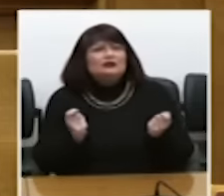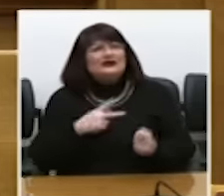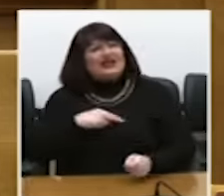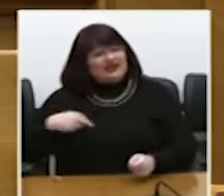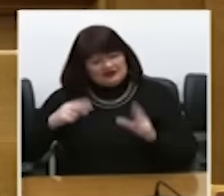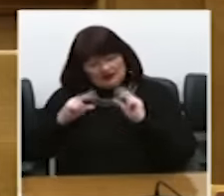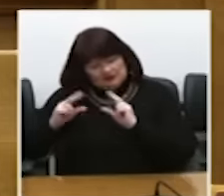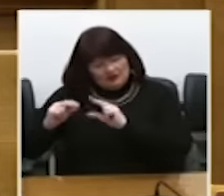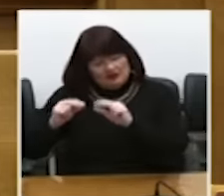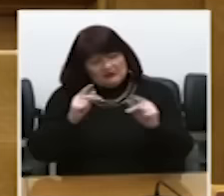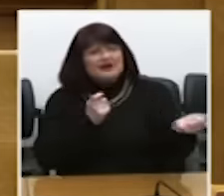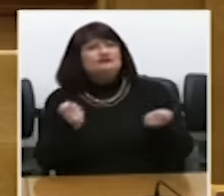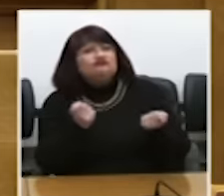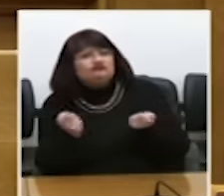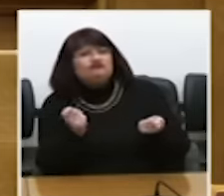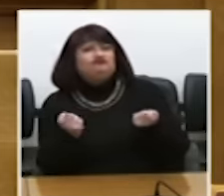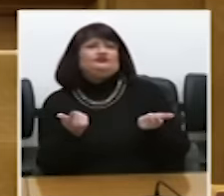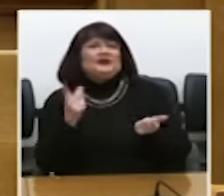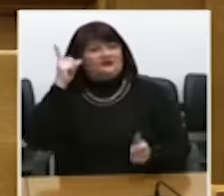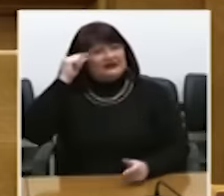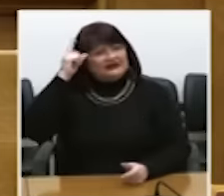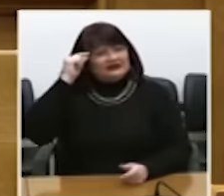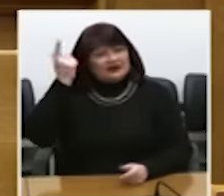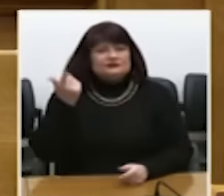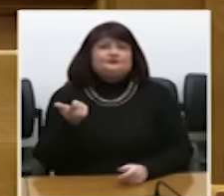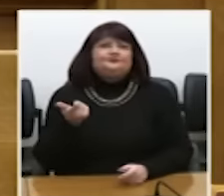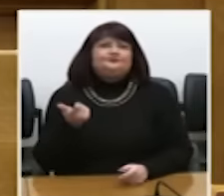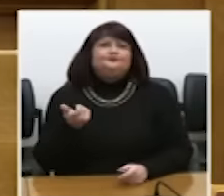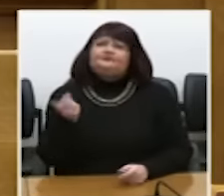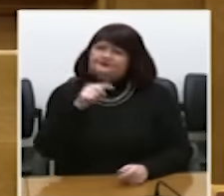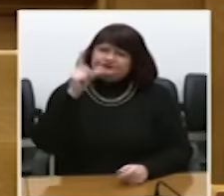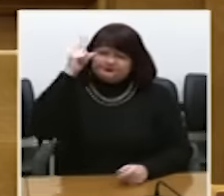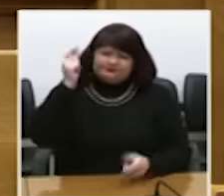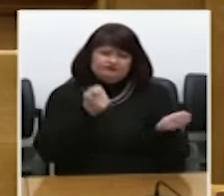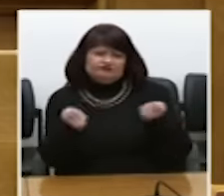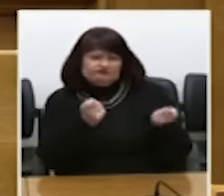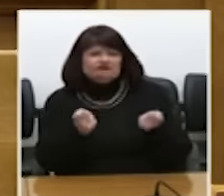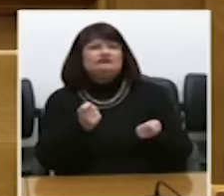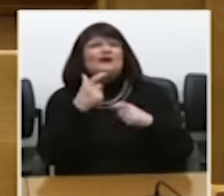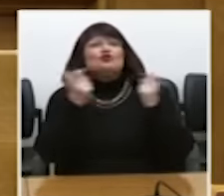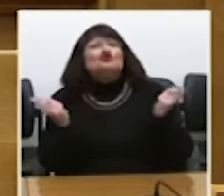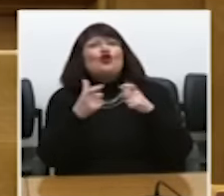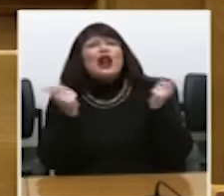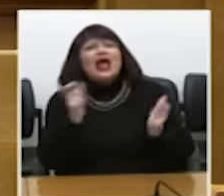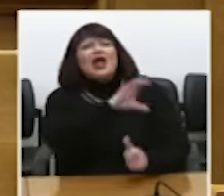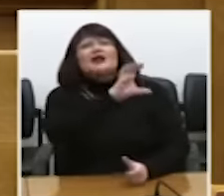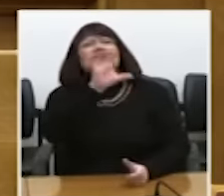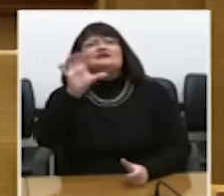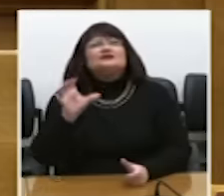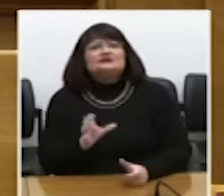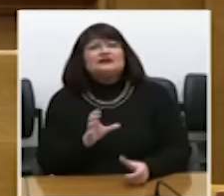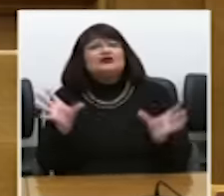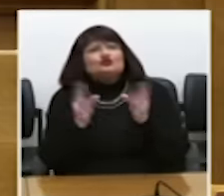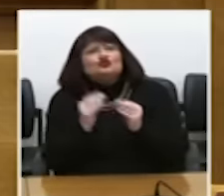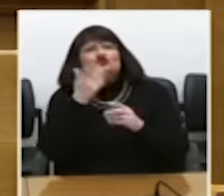να συντονίζονται οι φοιτητές με άλλους φοιτητές άλλων σχολών, με τους μαθητές στα σχολεία,